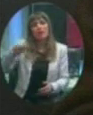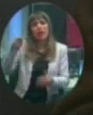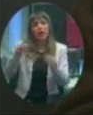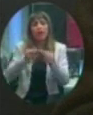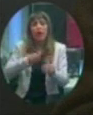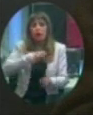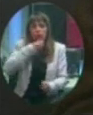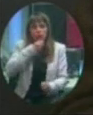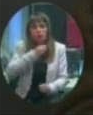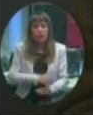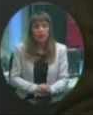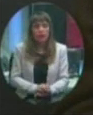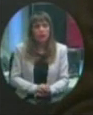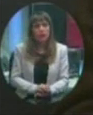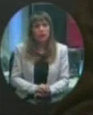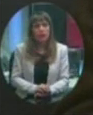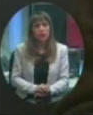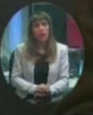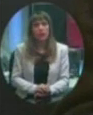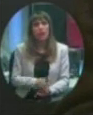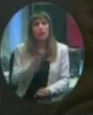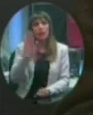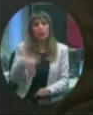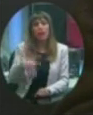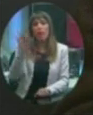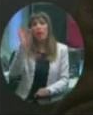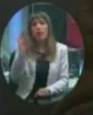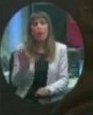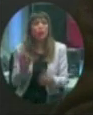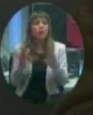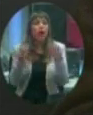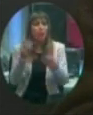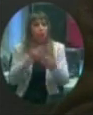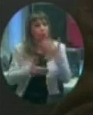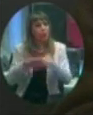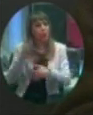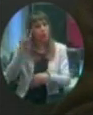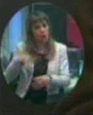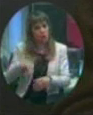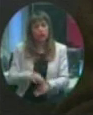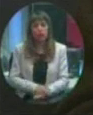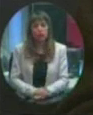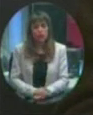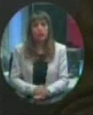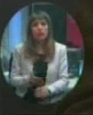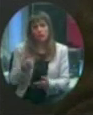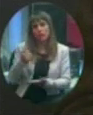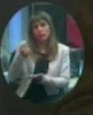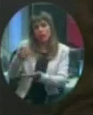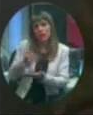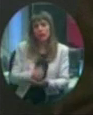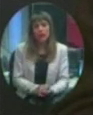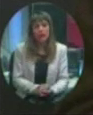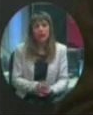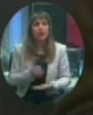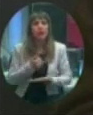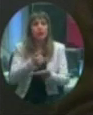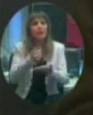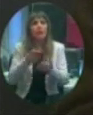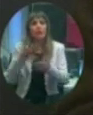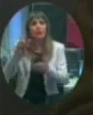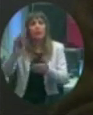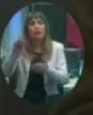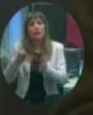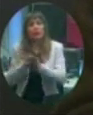שגם שם יש אחוז ניכר של עולים, בתקציב 17 ותקציב 18, 45